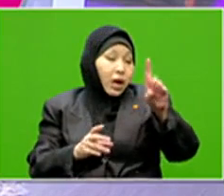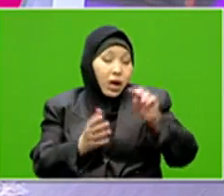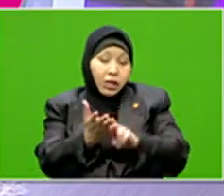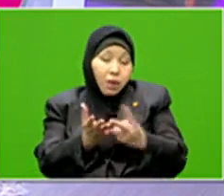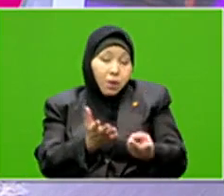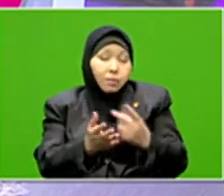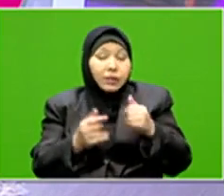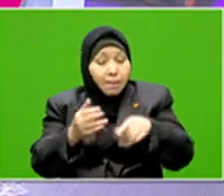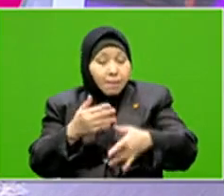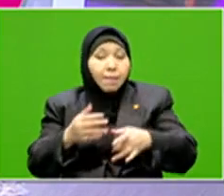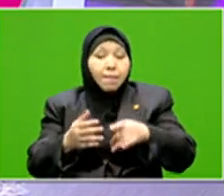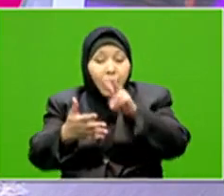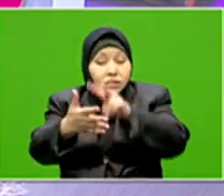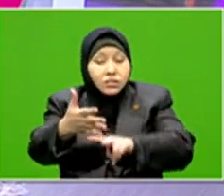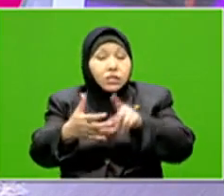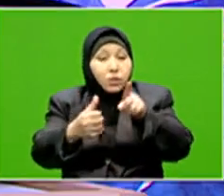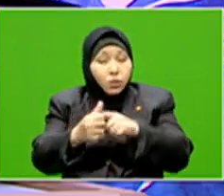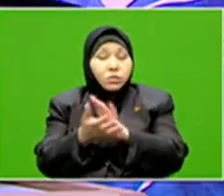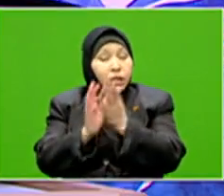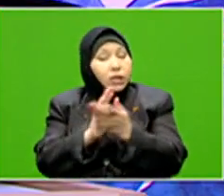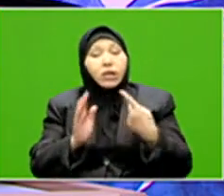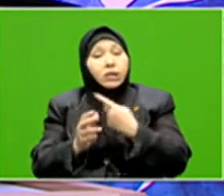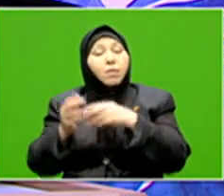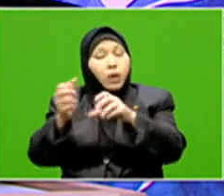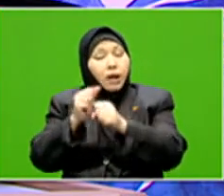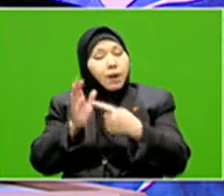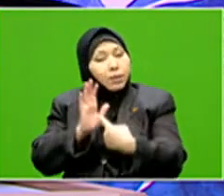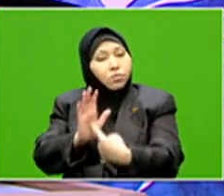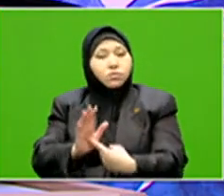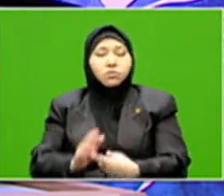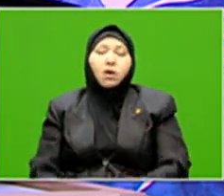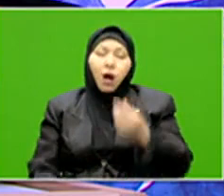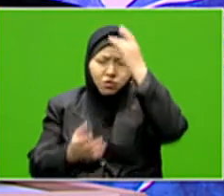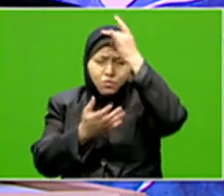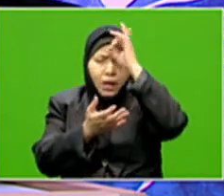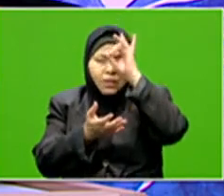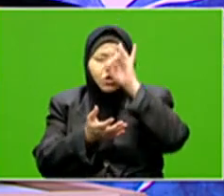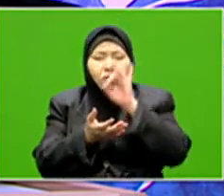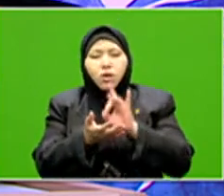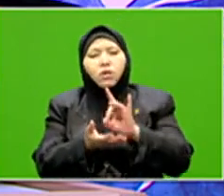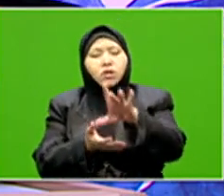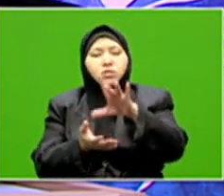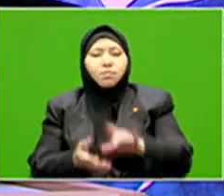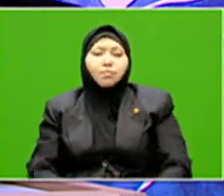terlebih dahulu. Moga-moga kita mendapat petunjuk insyaAllah. A'udzubillahi minasyaitanir rajim.